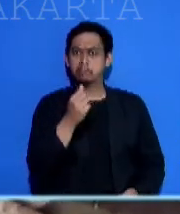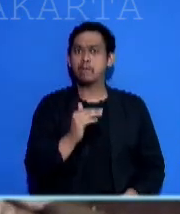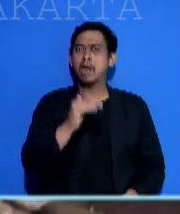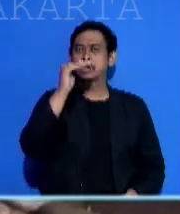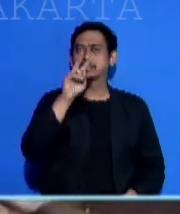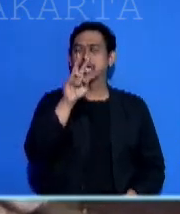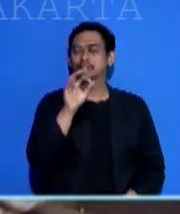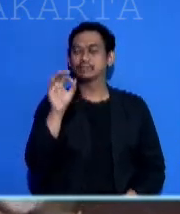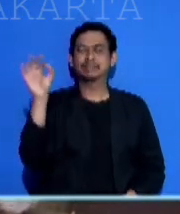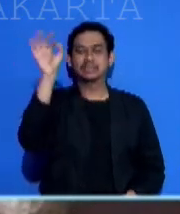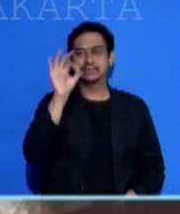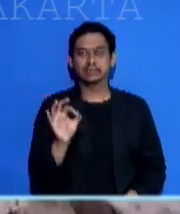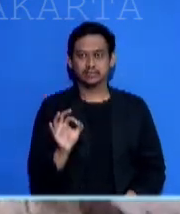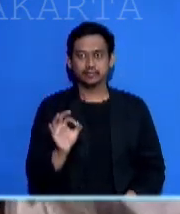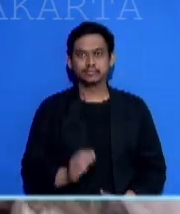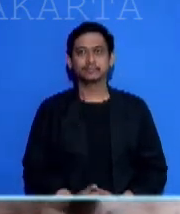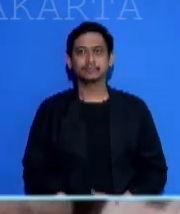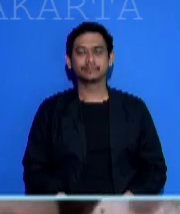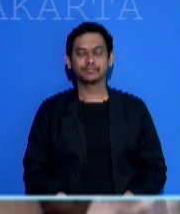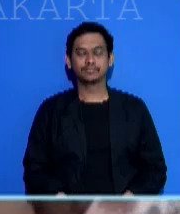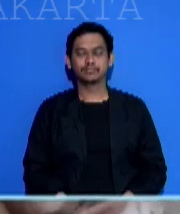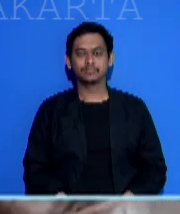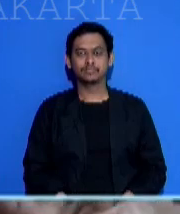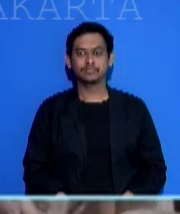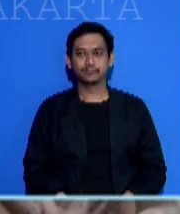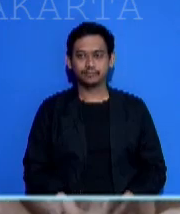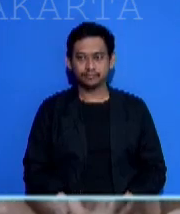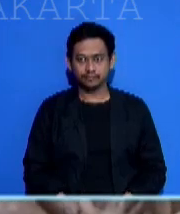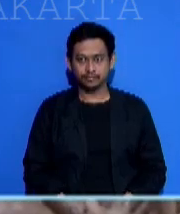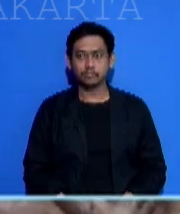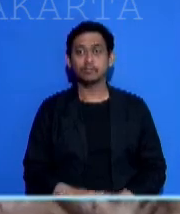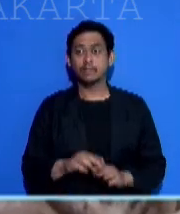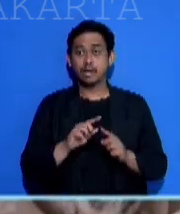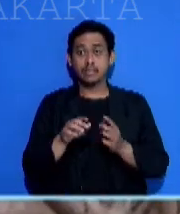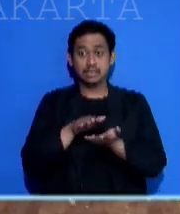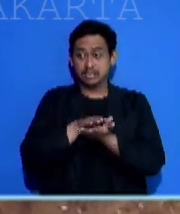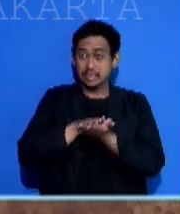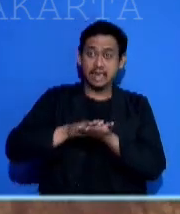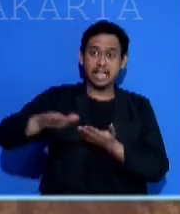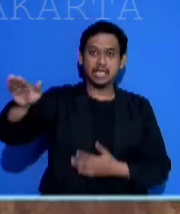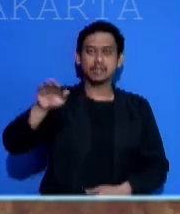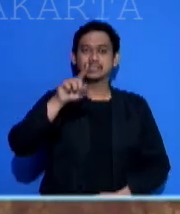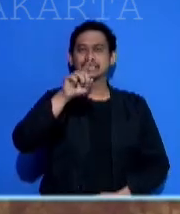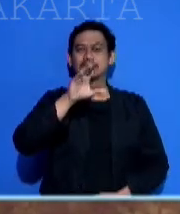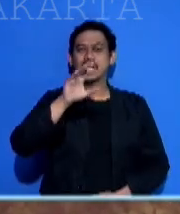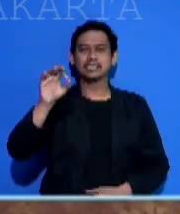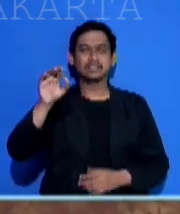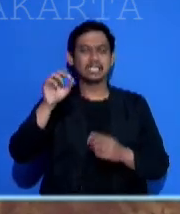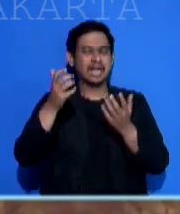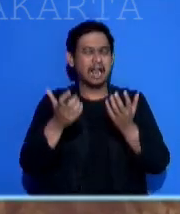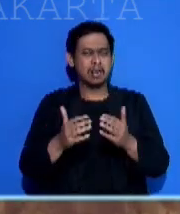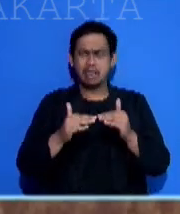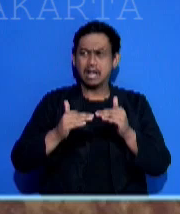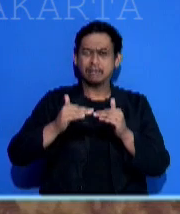saged ngintun kacang mete ing lengganipun inggo atusan kilogram. Supados saged ngladosi lengganipun kanthi sae, piyambakipun ugi nambah